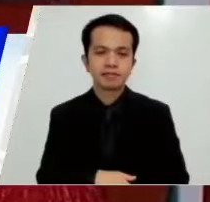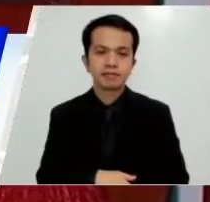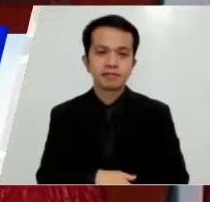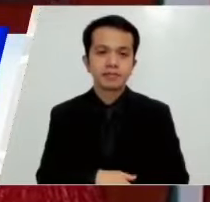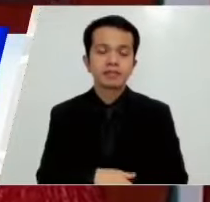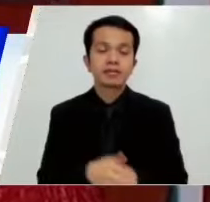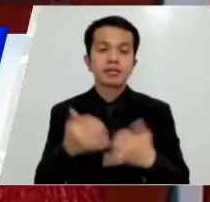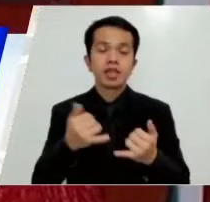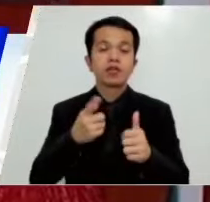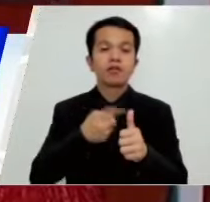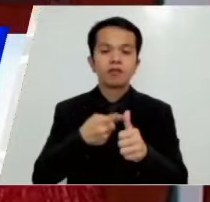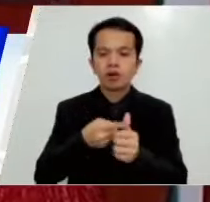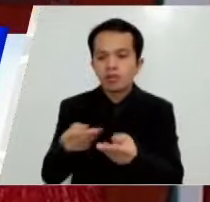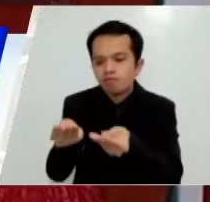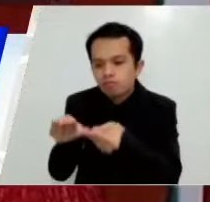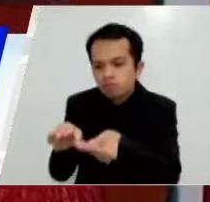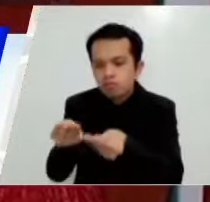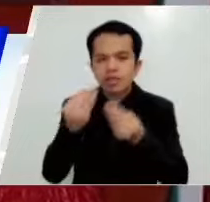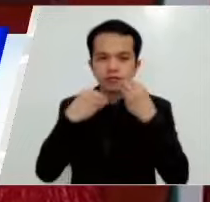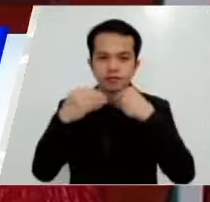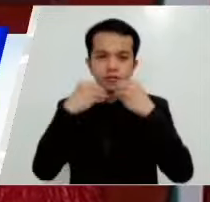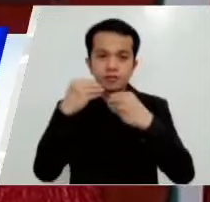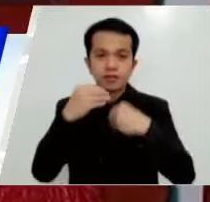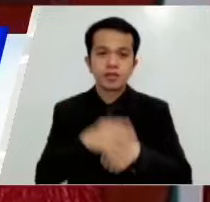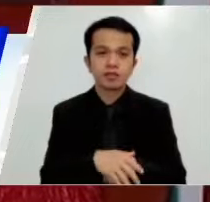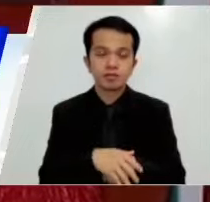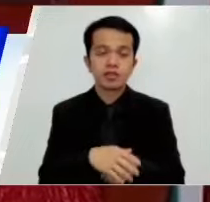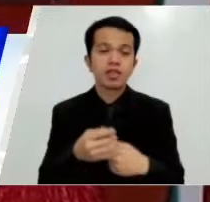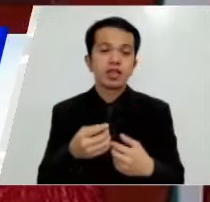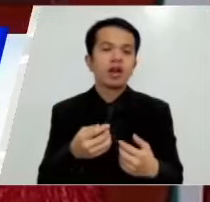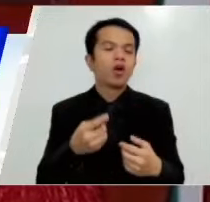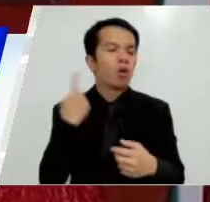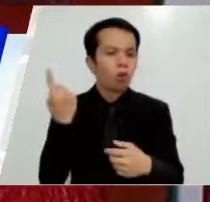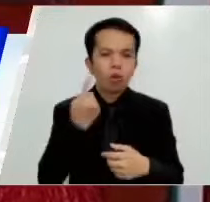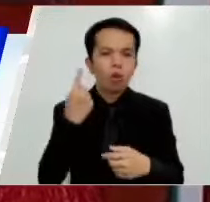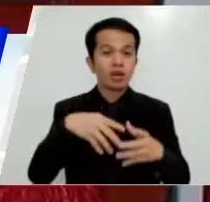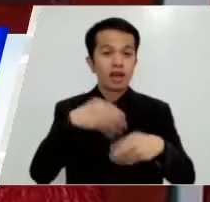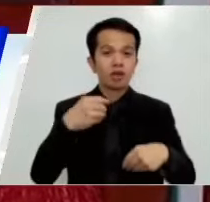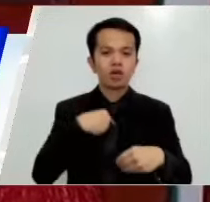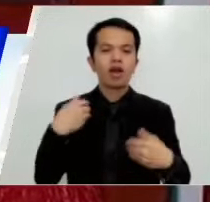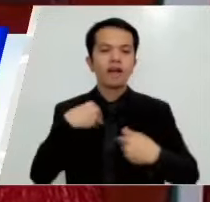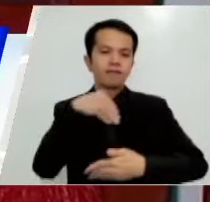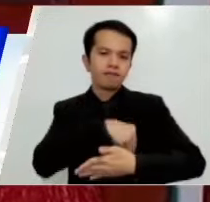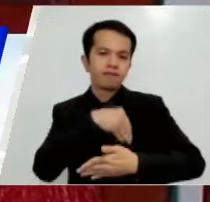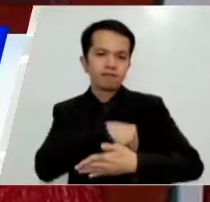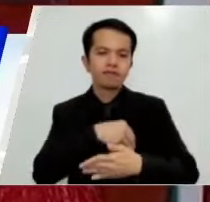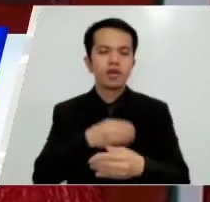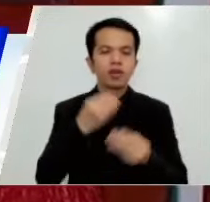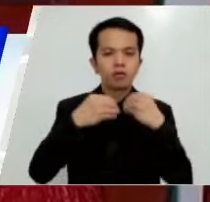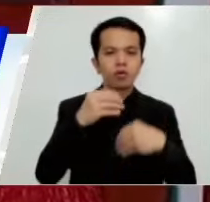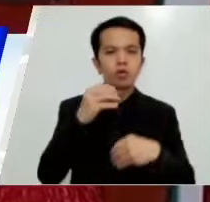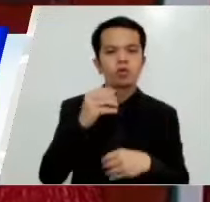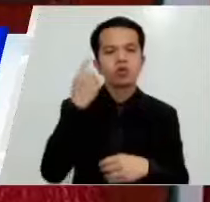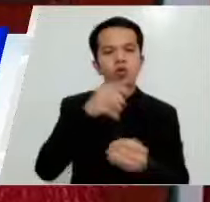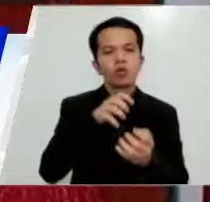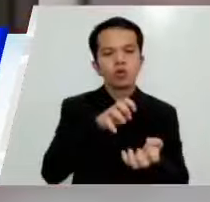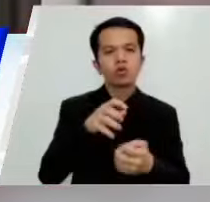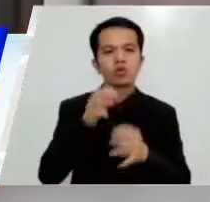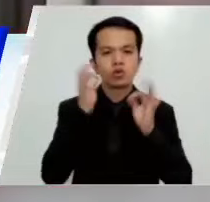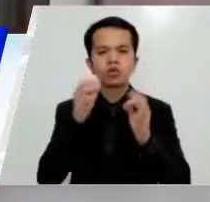feeding. As much as possible, kada lalabas kami may bit-bit on dog food, cat food. Hanggat papano, maibsan ko yung gutom kahit isang araw man lang